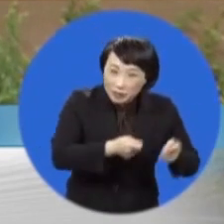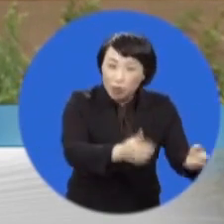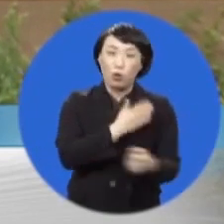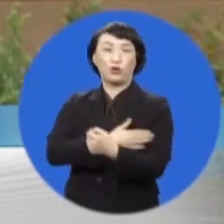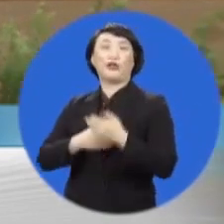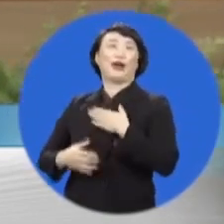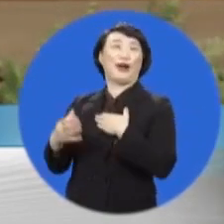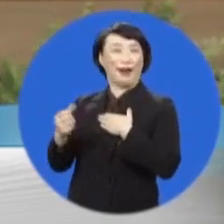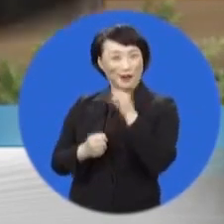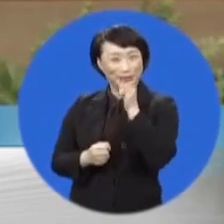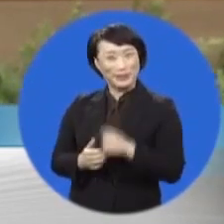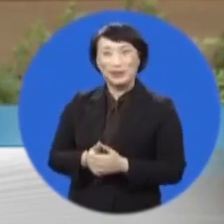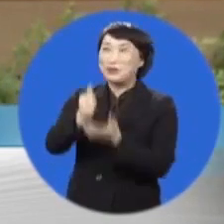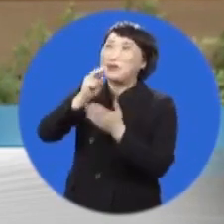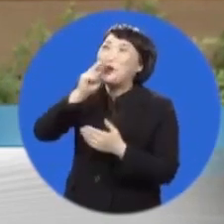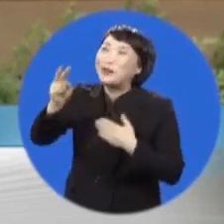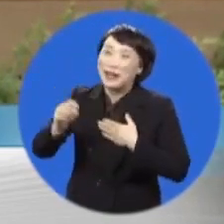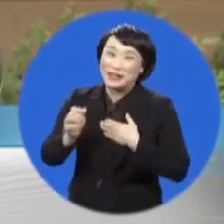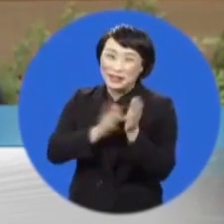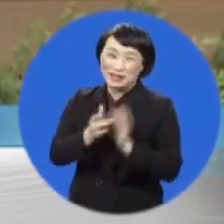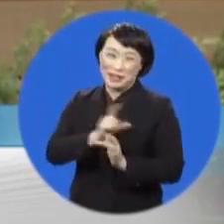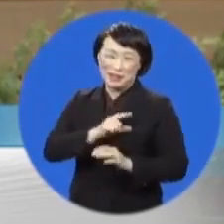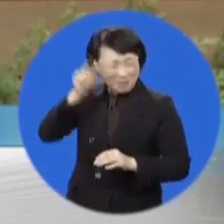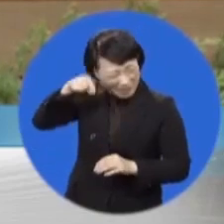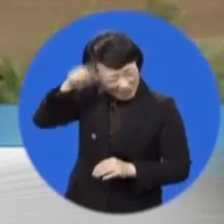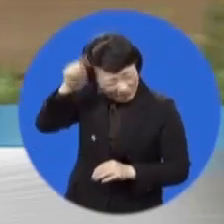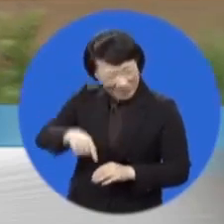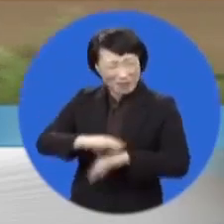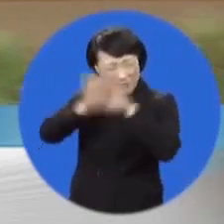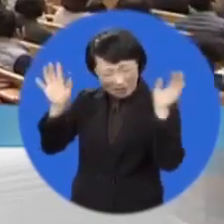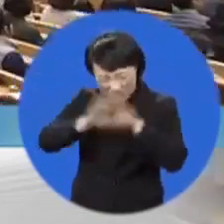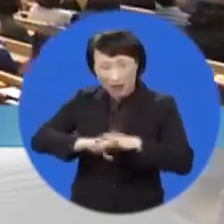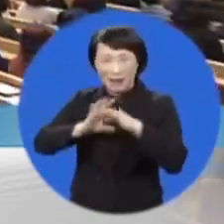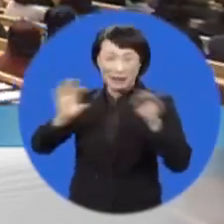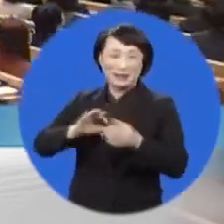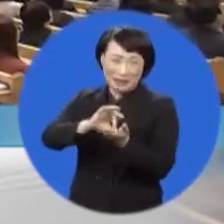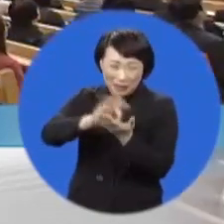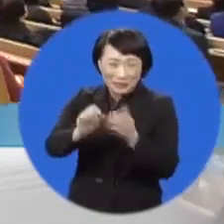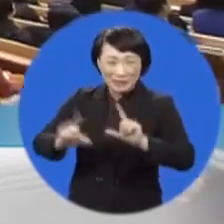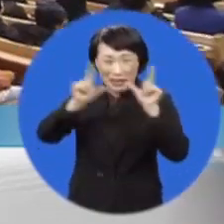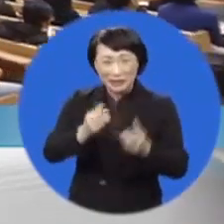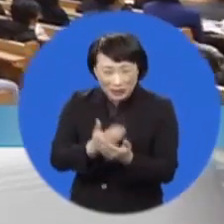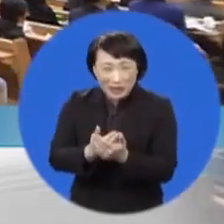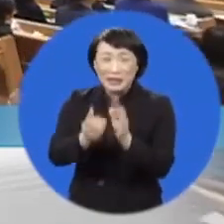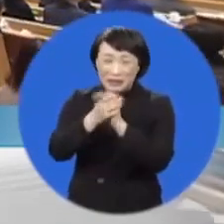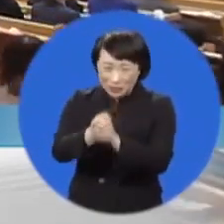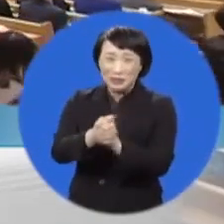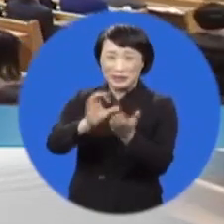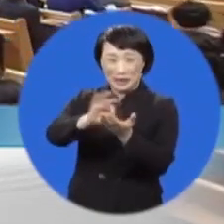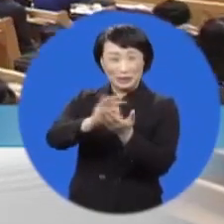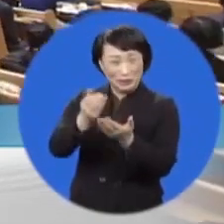큰 죄가 있으니 치료 내년 초 이름을 남았다 취하 로 사용하게 도와 주시오 기도 를 사용하게